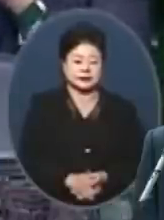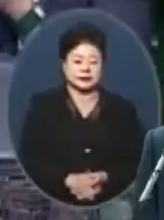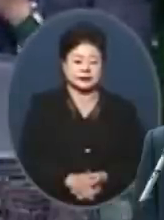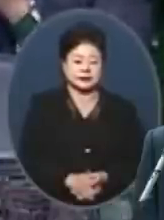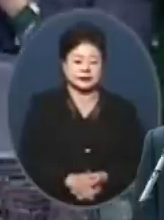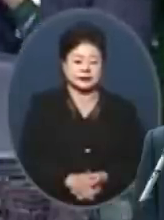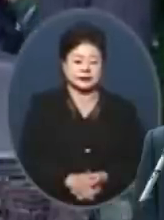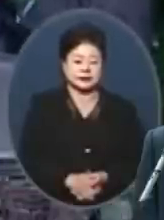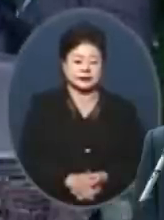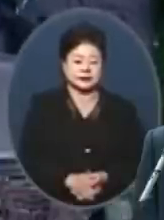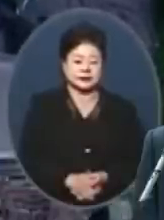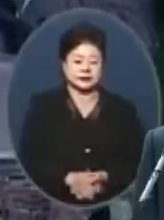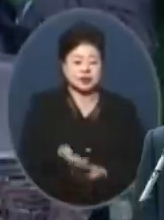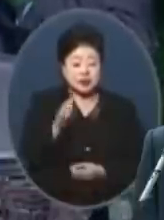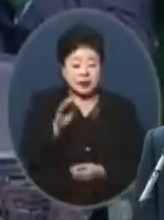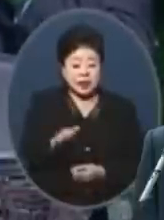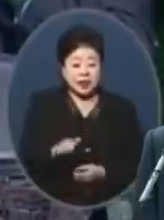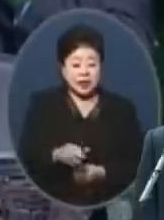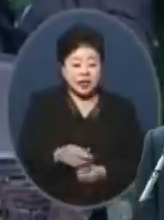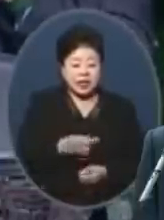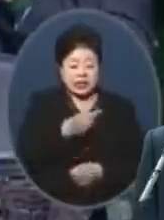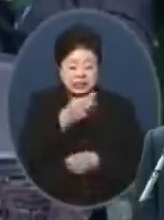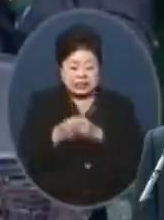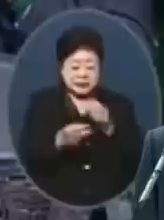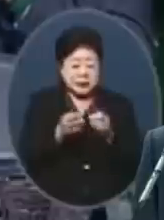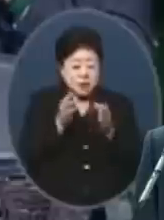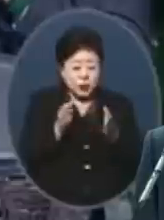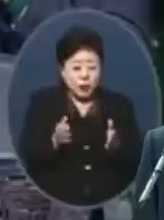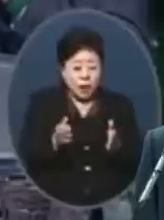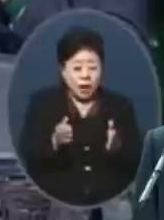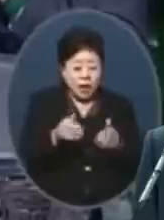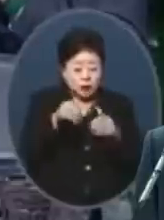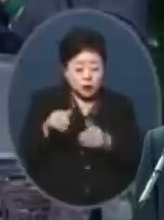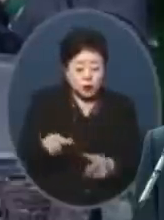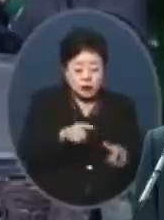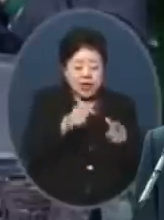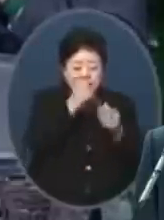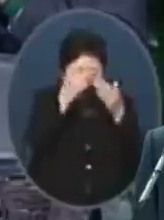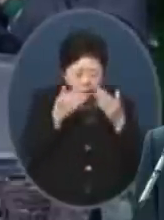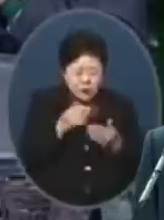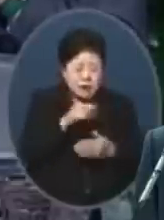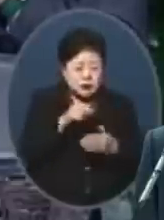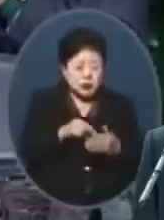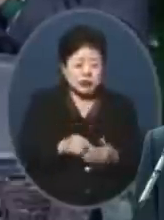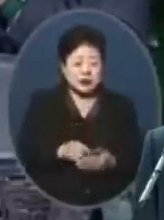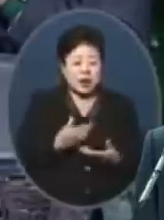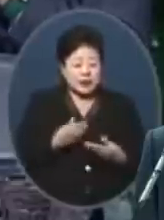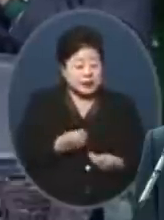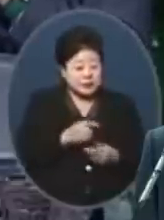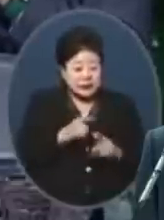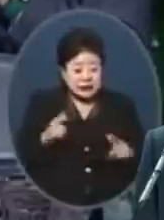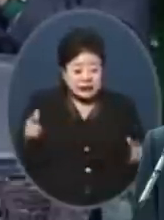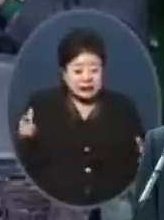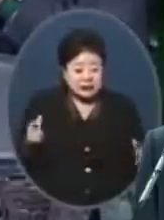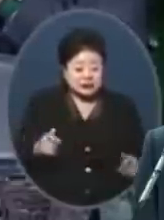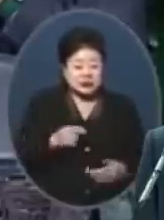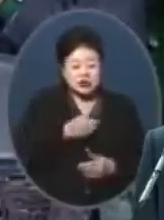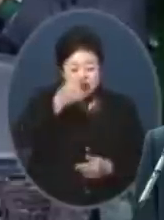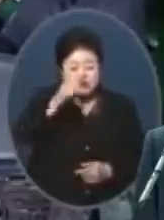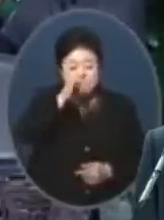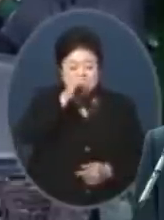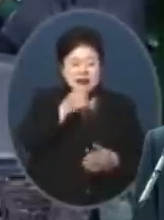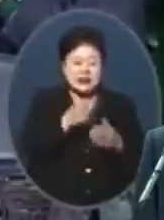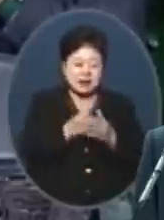prison, innocently. 그러나 13년 동안 종살이 감옥살이 하면서도 그가 낙심하지 않은 것은 그는 꿈이